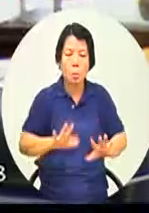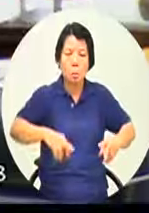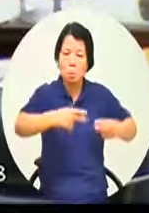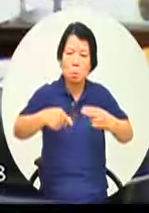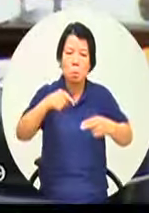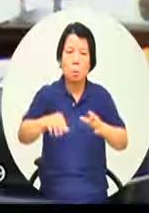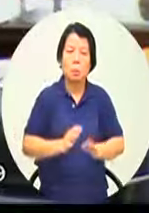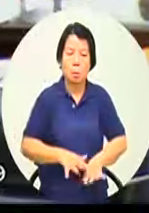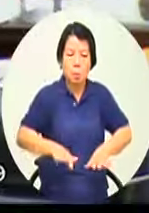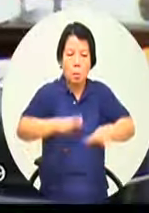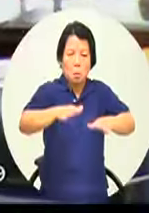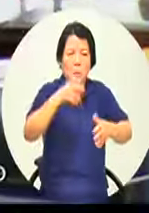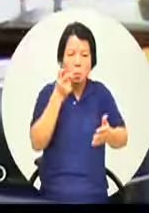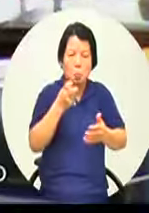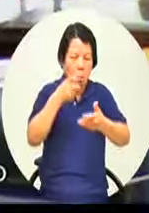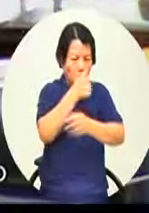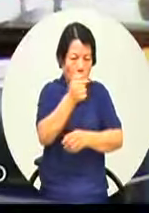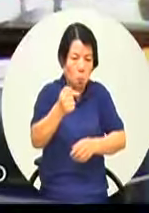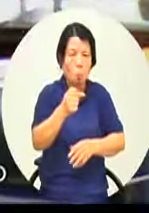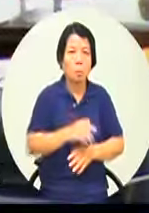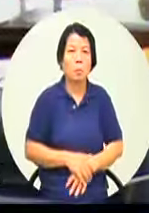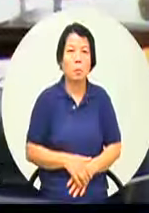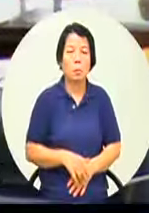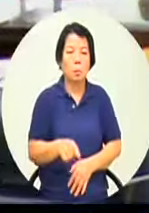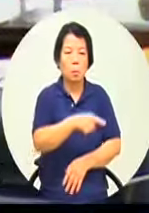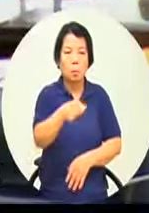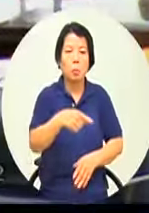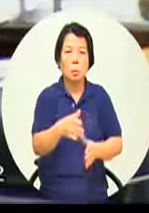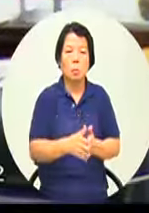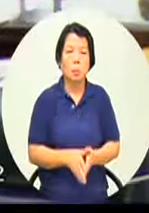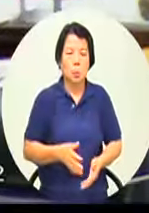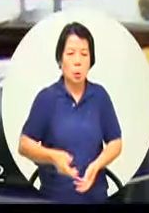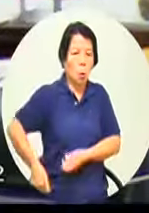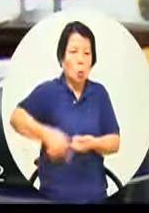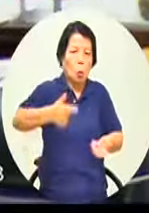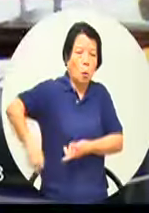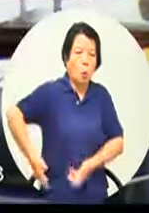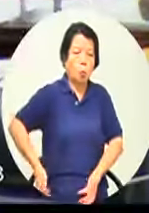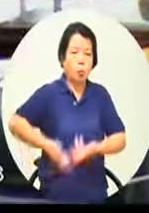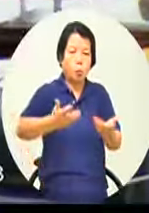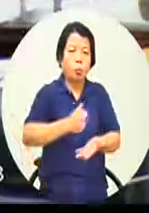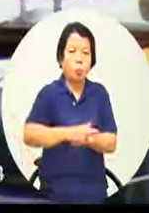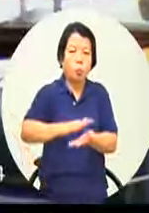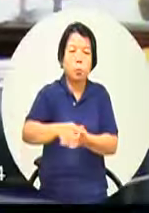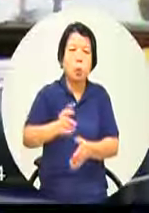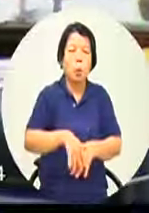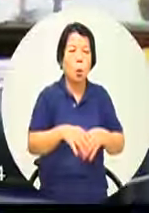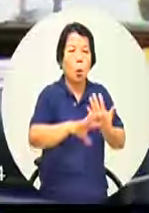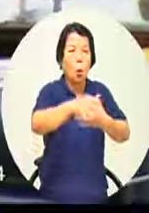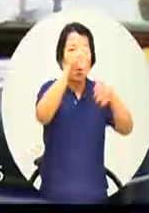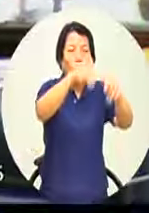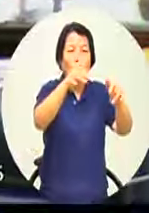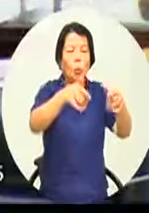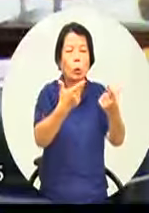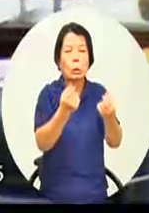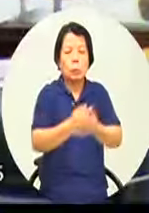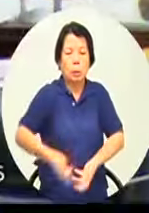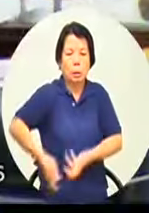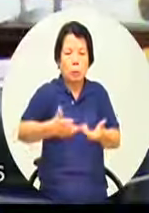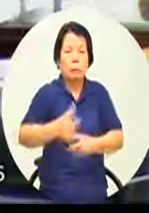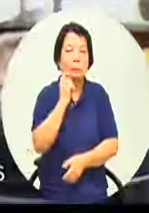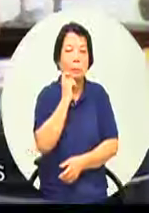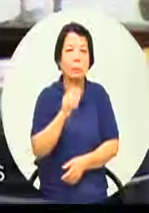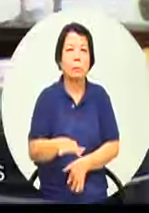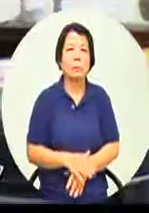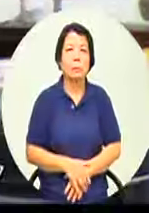淹水淹得多严重吗？嘿，大概真正是底下后缀些不，阿伯雨外口咧落雨，搁雨嘛无路用，那怎么办？